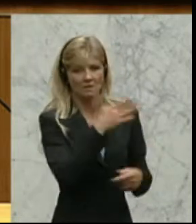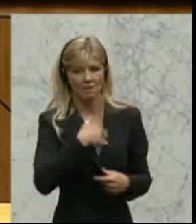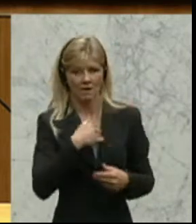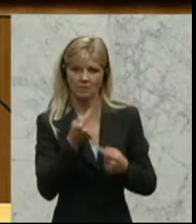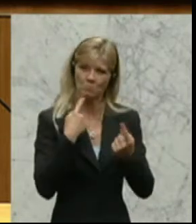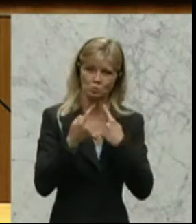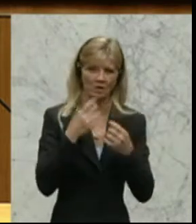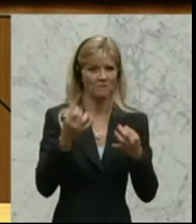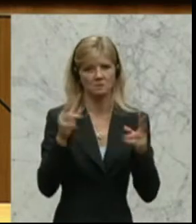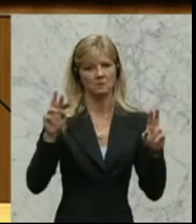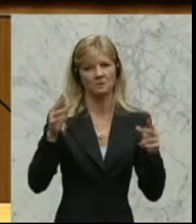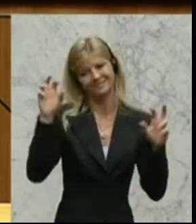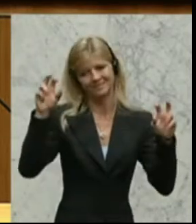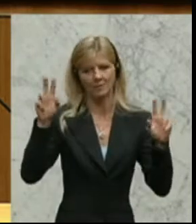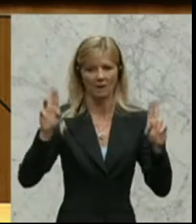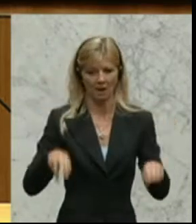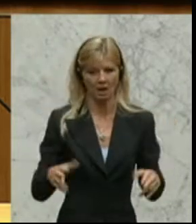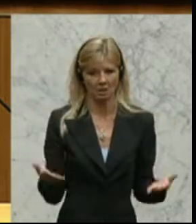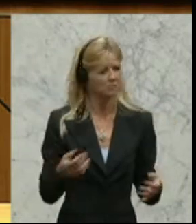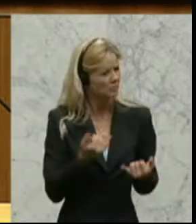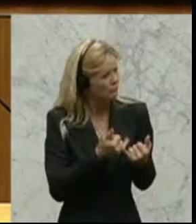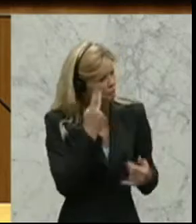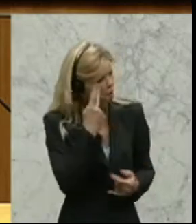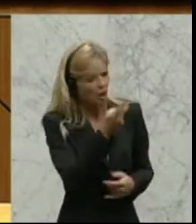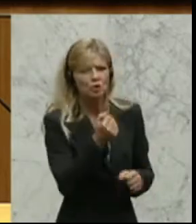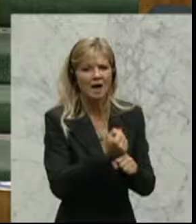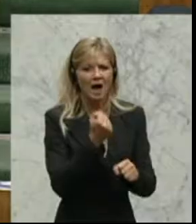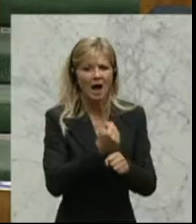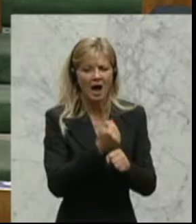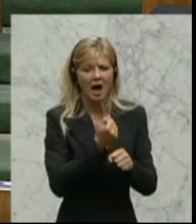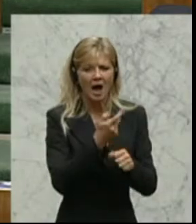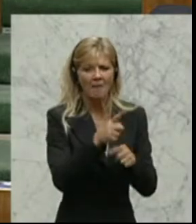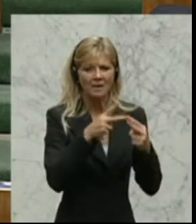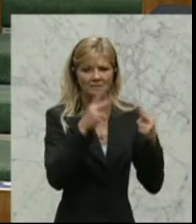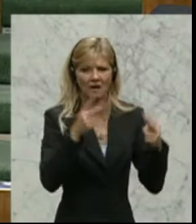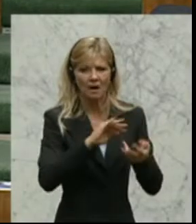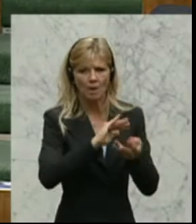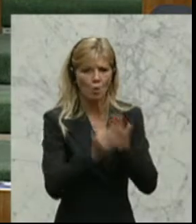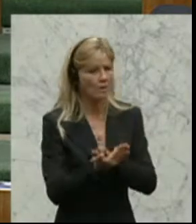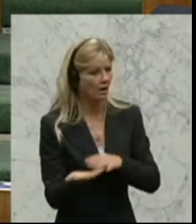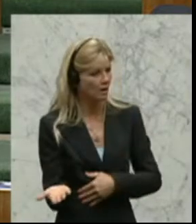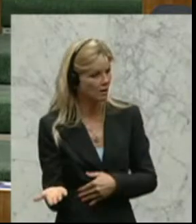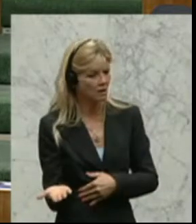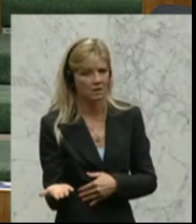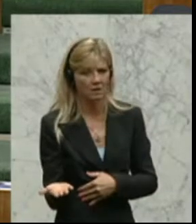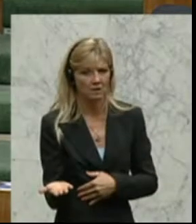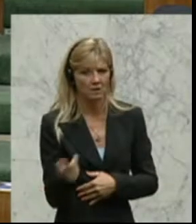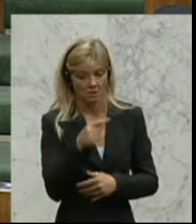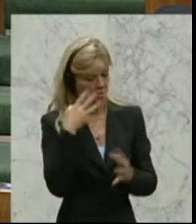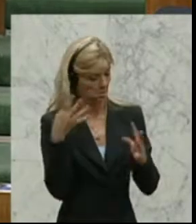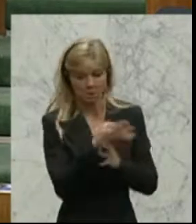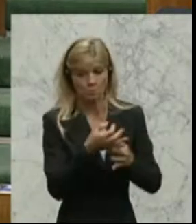mit der Arbeiterkammerumlage? Was ist mit der Arbeiterkammerumlage? Die ist erstens intransparent, weil sie steht